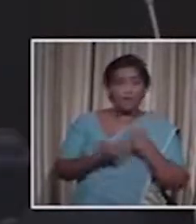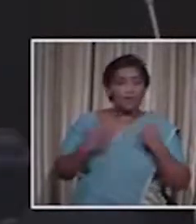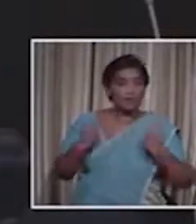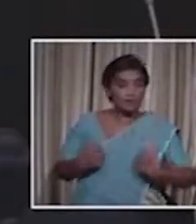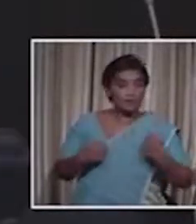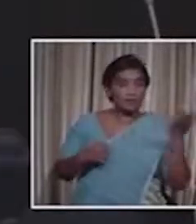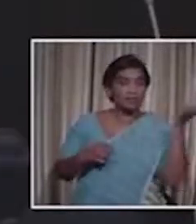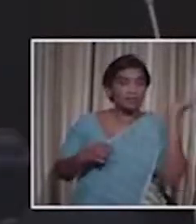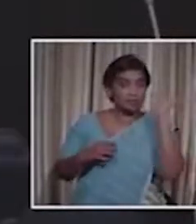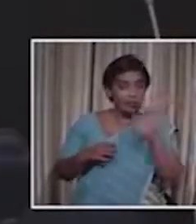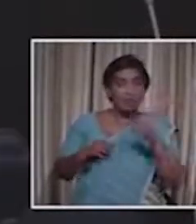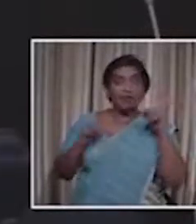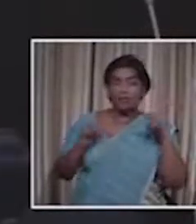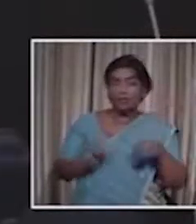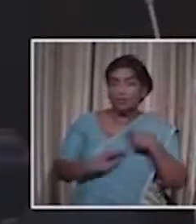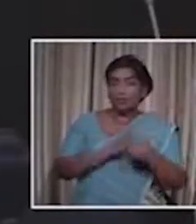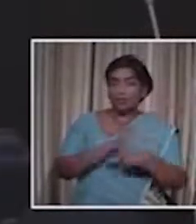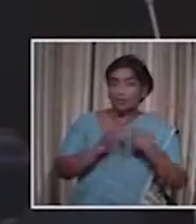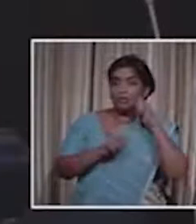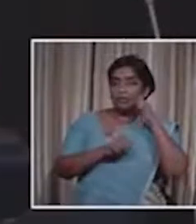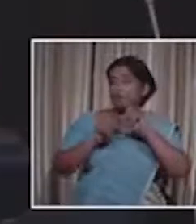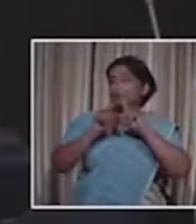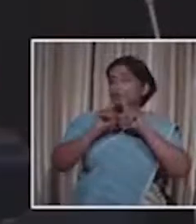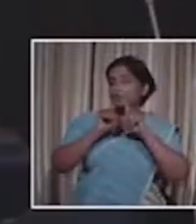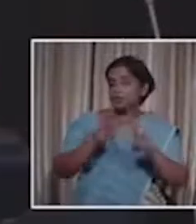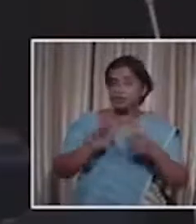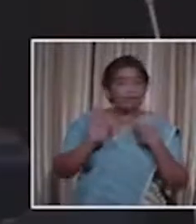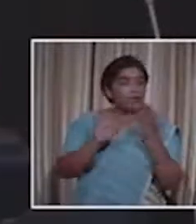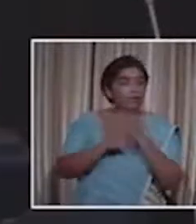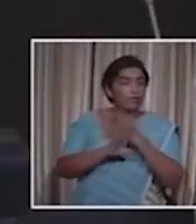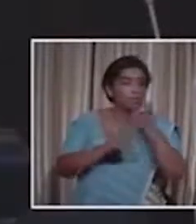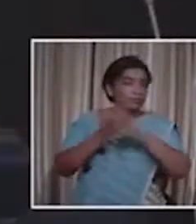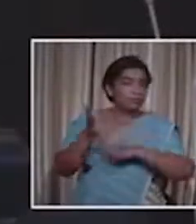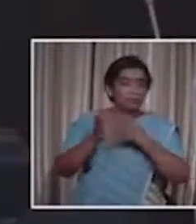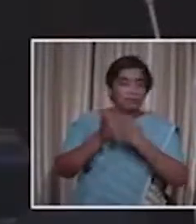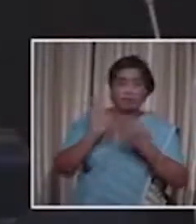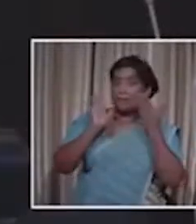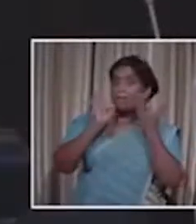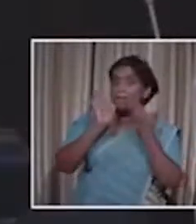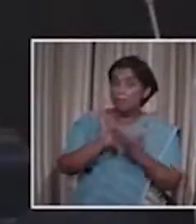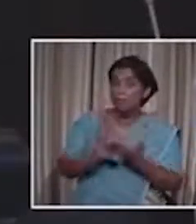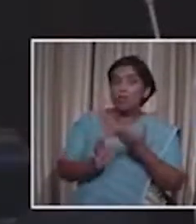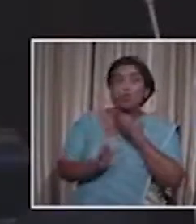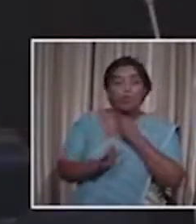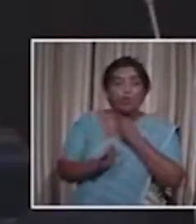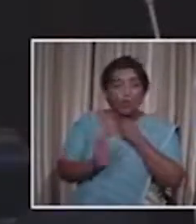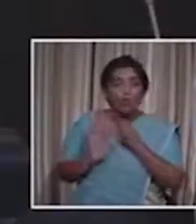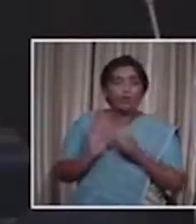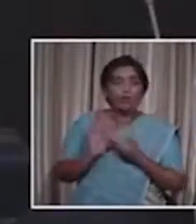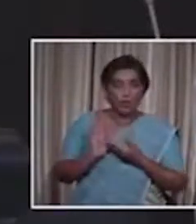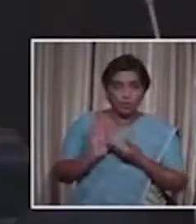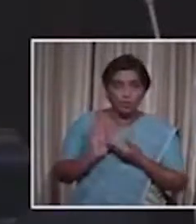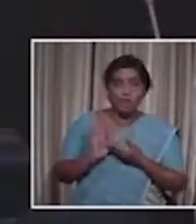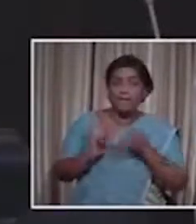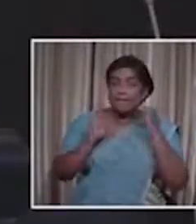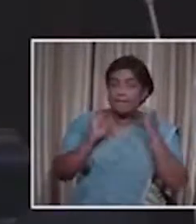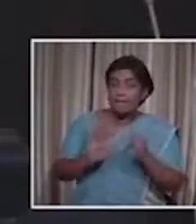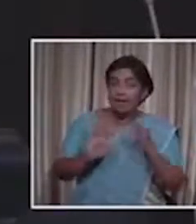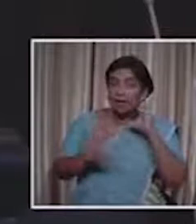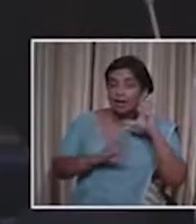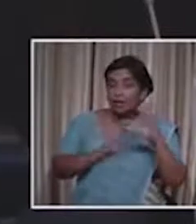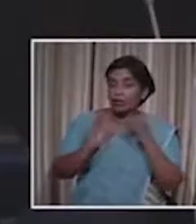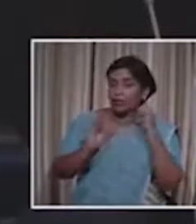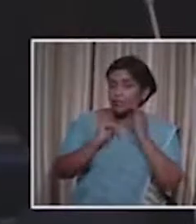மூளையில் உள்ளமை தெளிவாகியுள்ளது. அதே போன்று நாட்டில் டொலருக்கு நெருக்கடி இல்லை, பொருளாதாரம் வீழ்ச்சி அடையவில்லை என்ற கருத்துக்களை முன்வைத்தனர்.